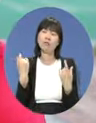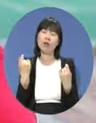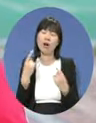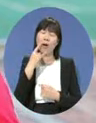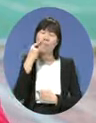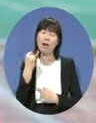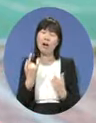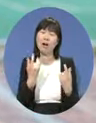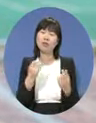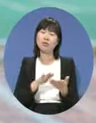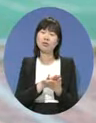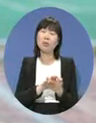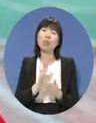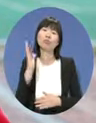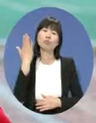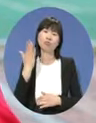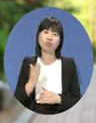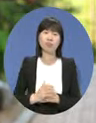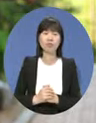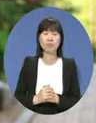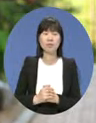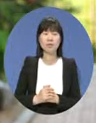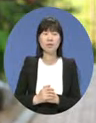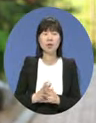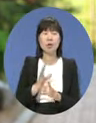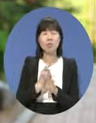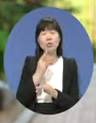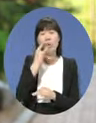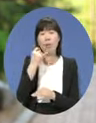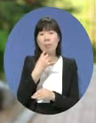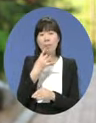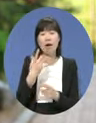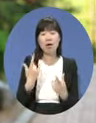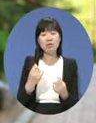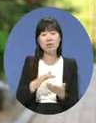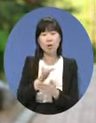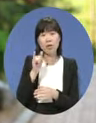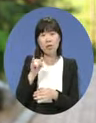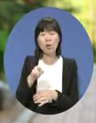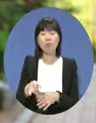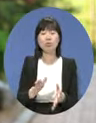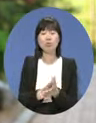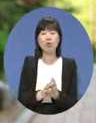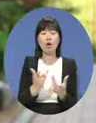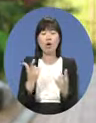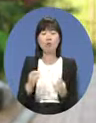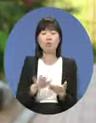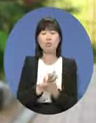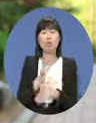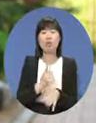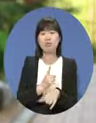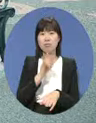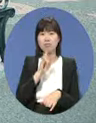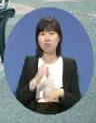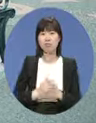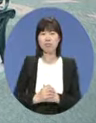저번처럼 엄마랑 같이 놀면 되죠. 언제까지 엄마랑 같이 노니? 너도 이제 친구들이랑 같이 놀아야지.